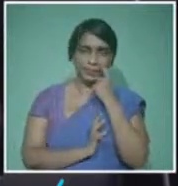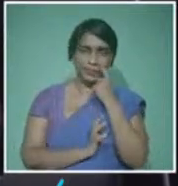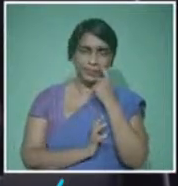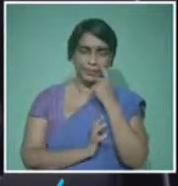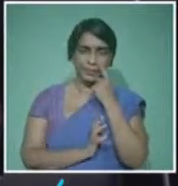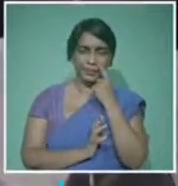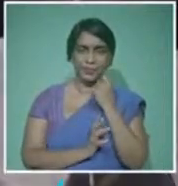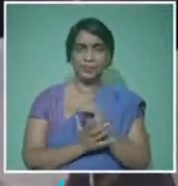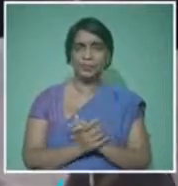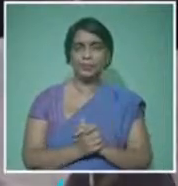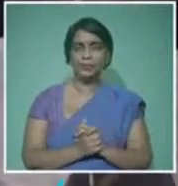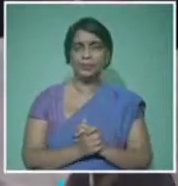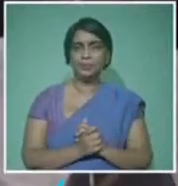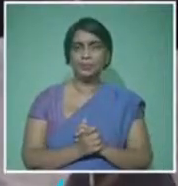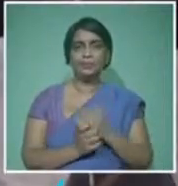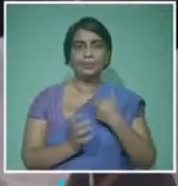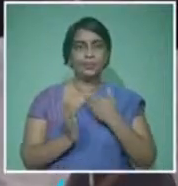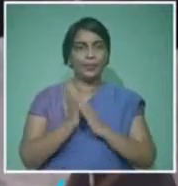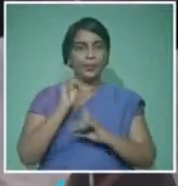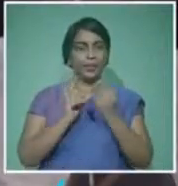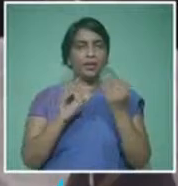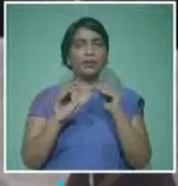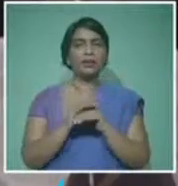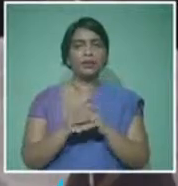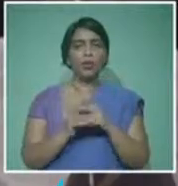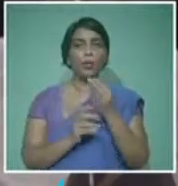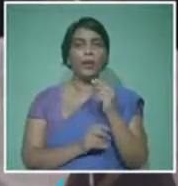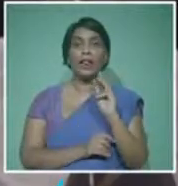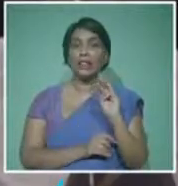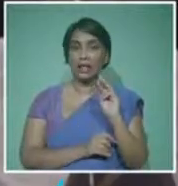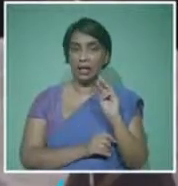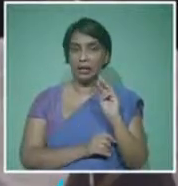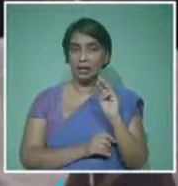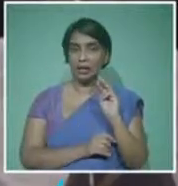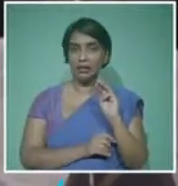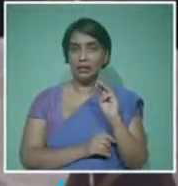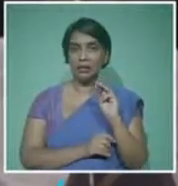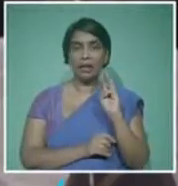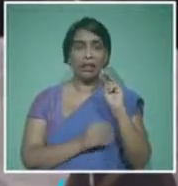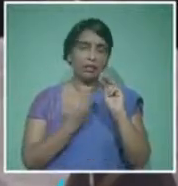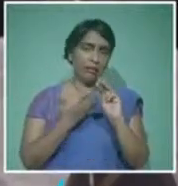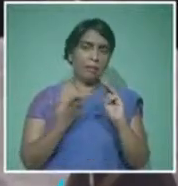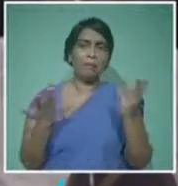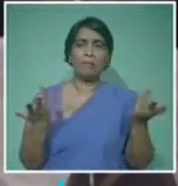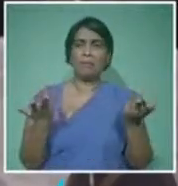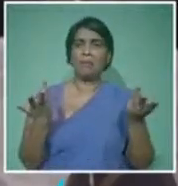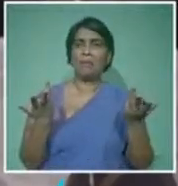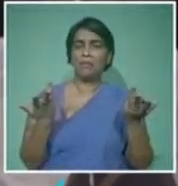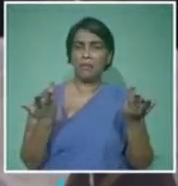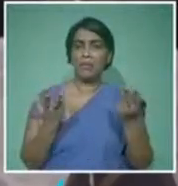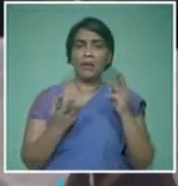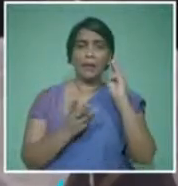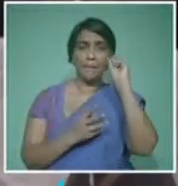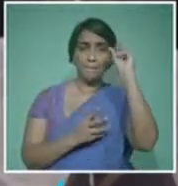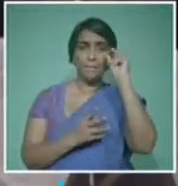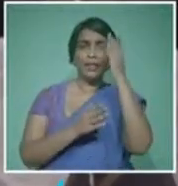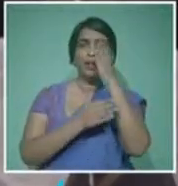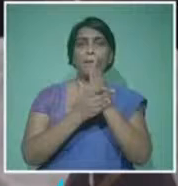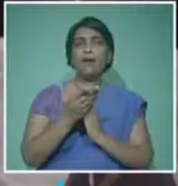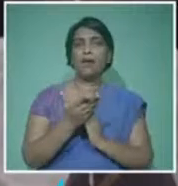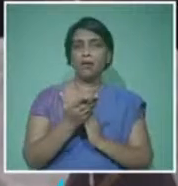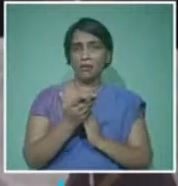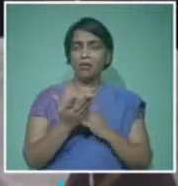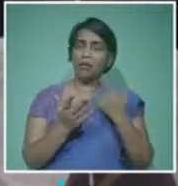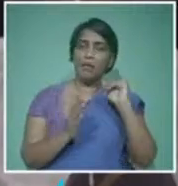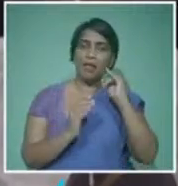මේ මම මේ අමාත්‍යංශයෙන් බාර ගන්නකොට 30යි තිබුණේ. 30 මොකද්ද කරන්නේ? 30න් විතර භාගයයි නේද ගන්න බුණා. ඒ